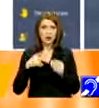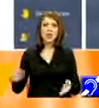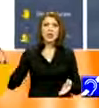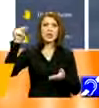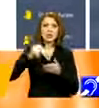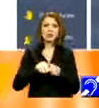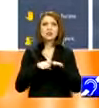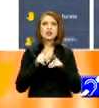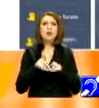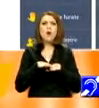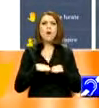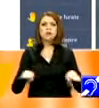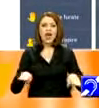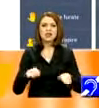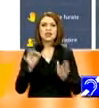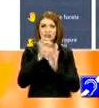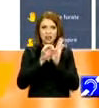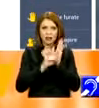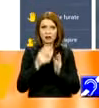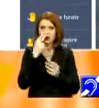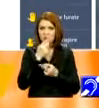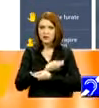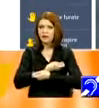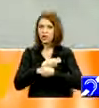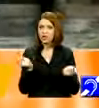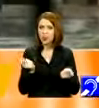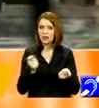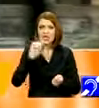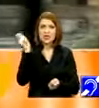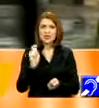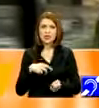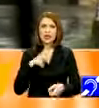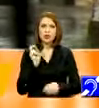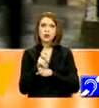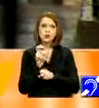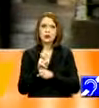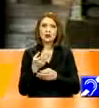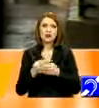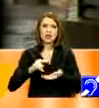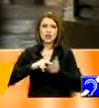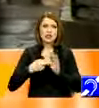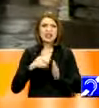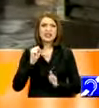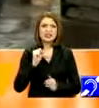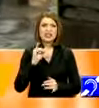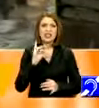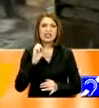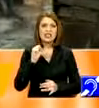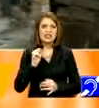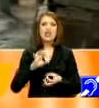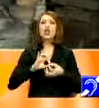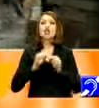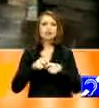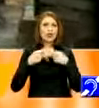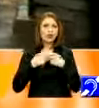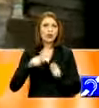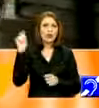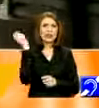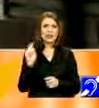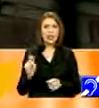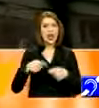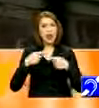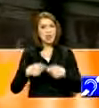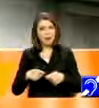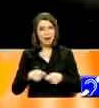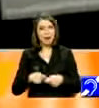acea bază de date care este vizibilă tuturor țărilor care fac parte din acest sistem și evident vorbim de absolut toate țările care sunt atât membre